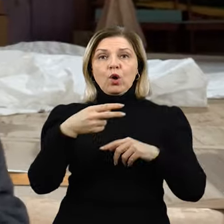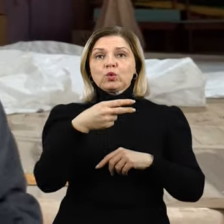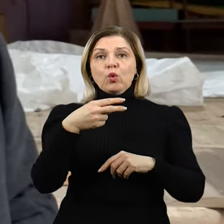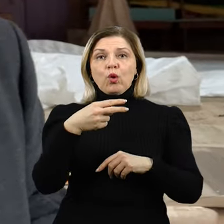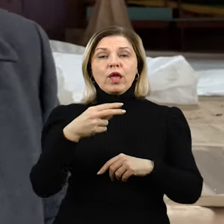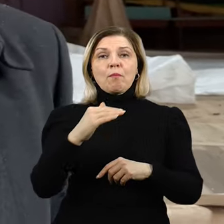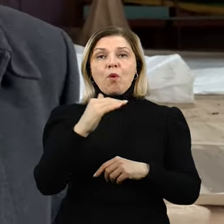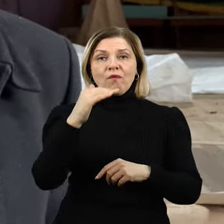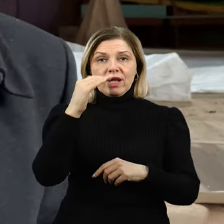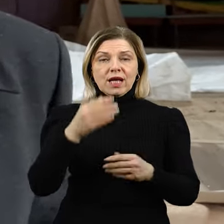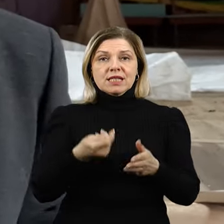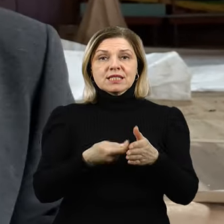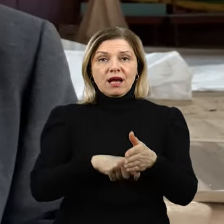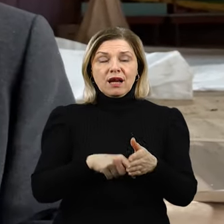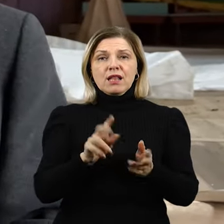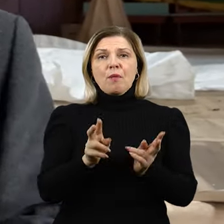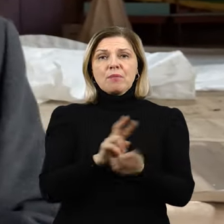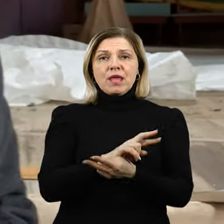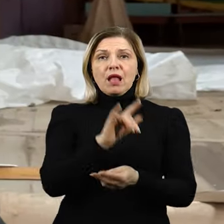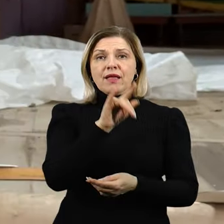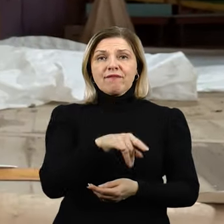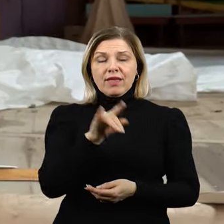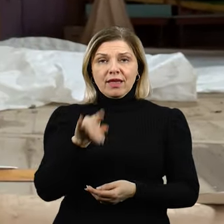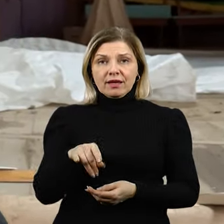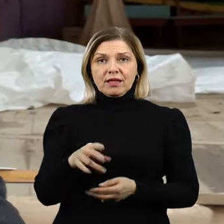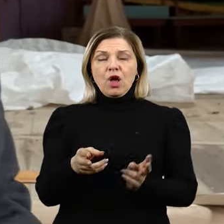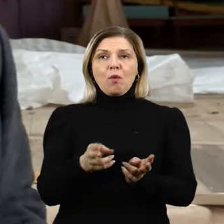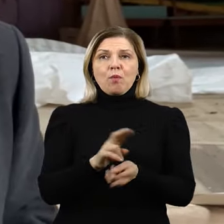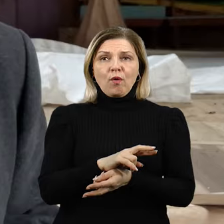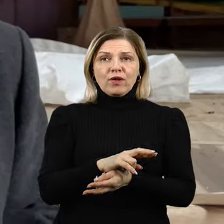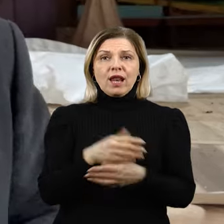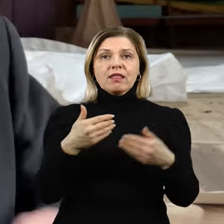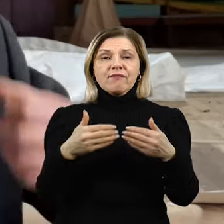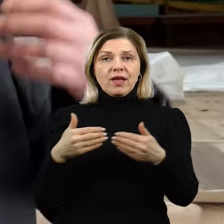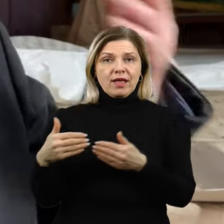закриті вже вікна, поміняли внутрішні двері.